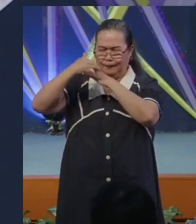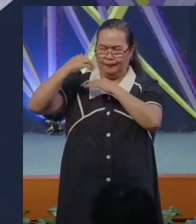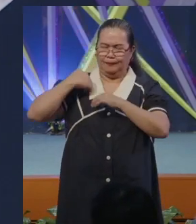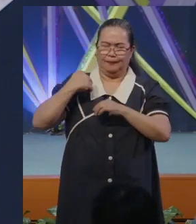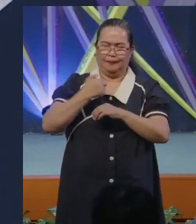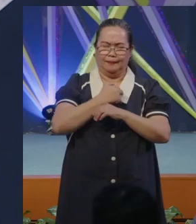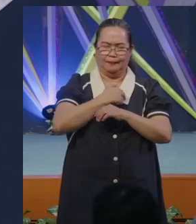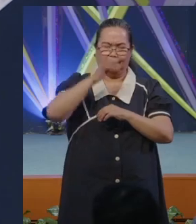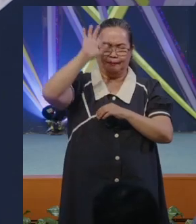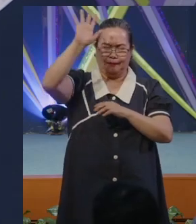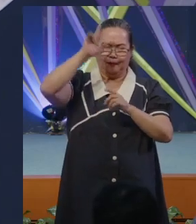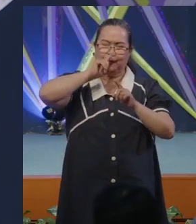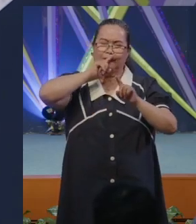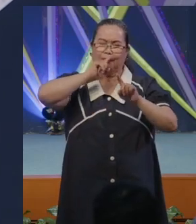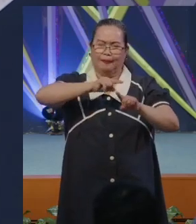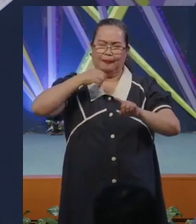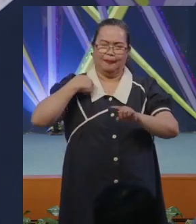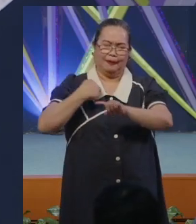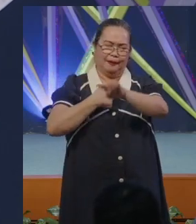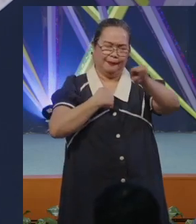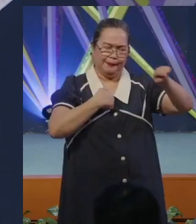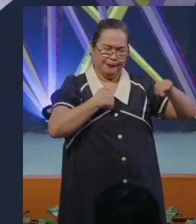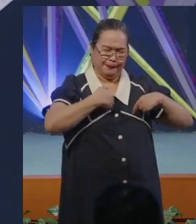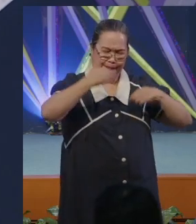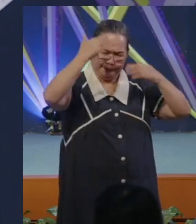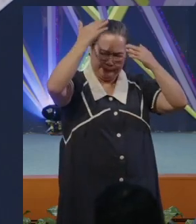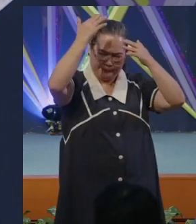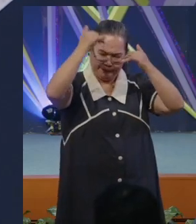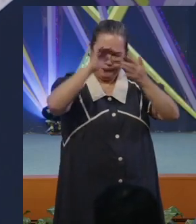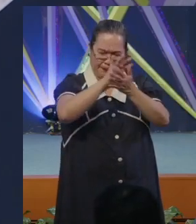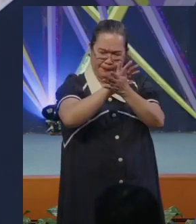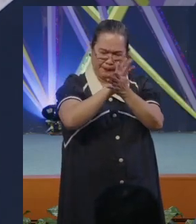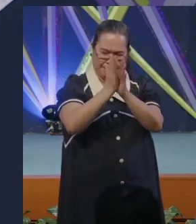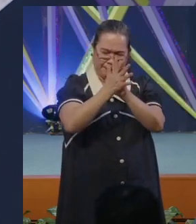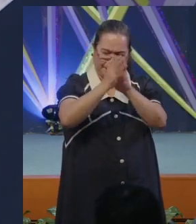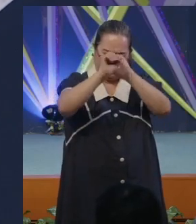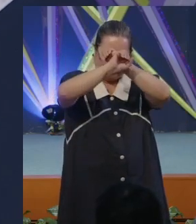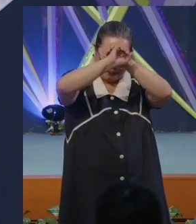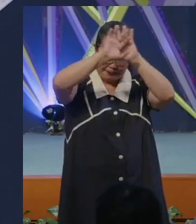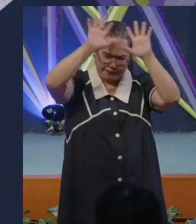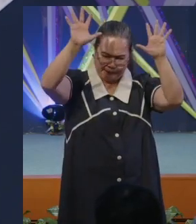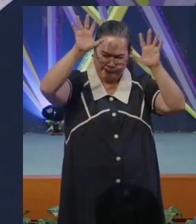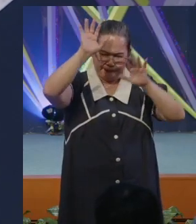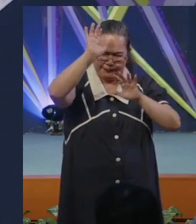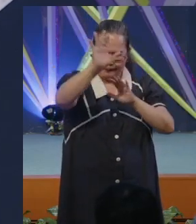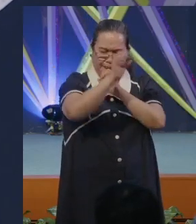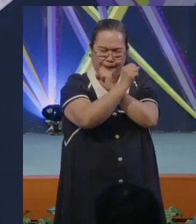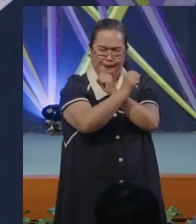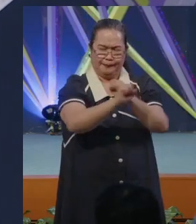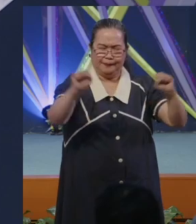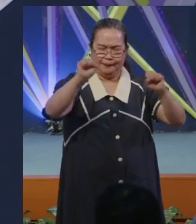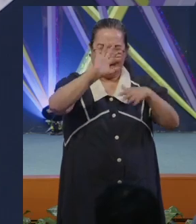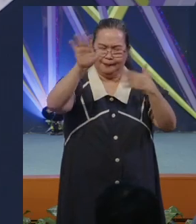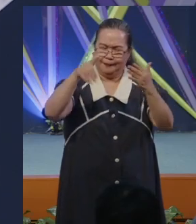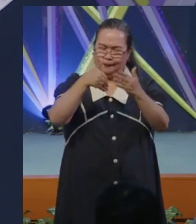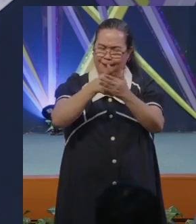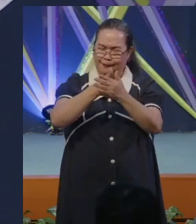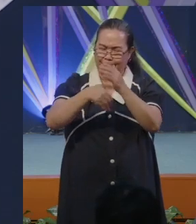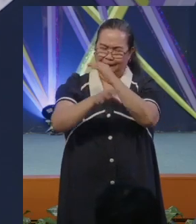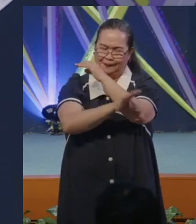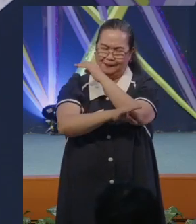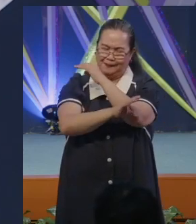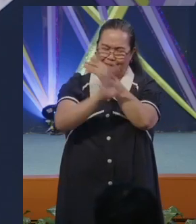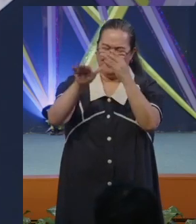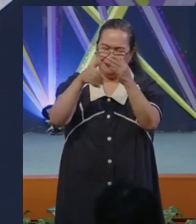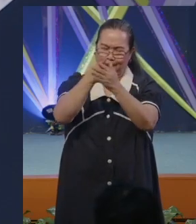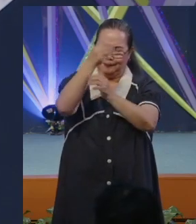at sa inyong inuutos sa amin. Nawa kami ay maging ilaw ng inyong kaligtasan sa lahat ng bansa ng buong